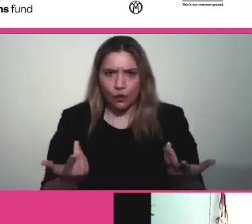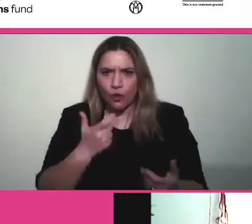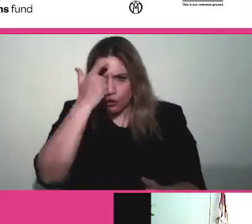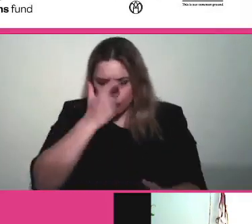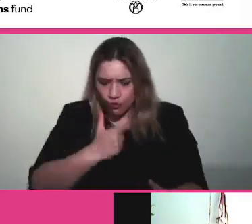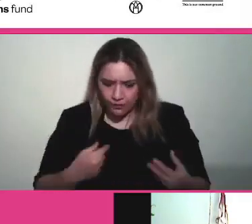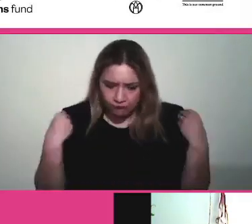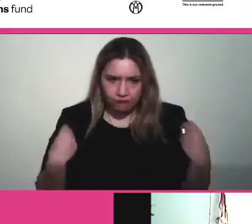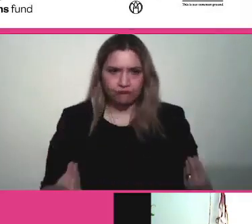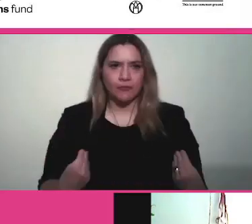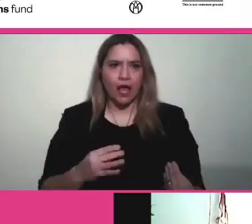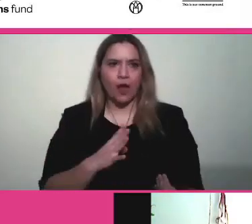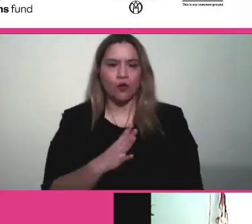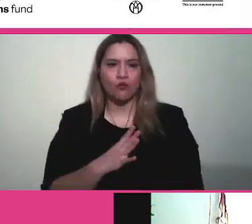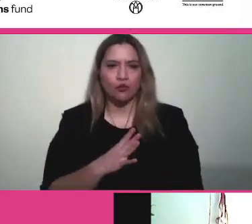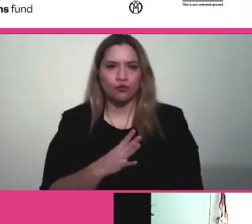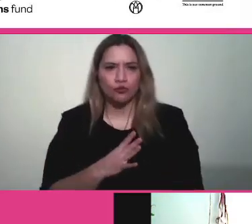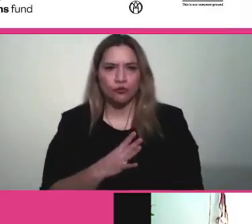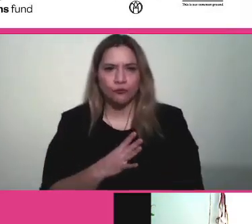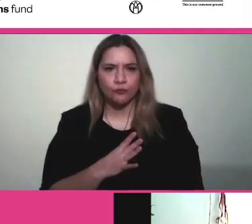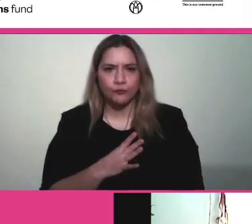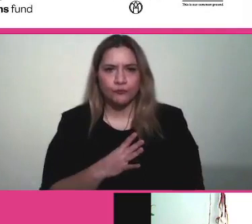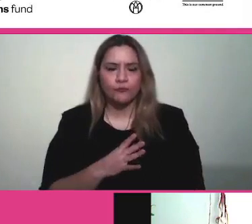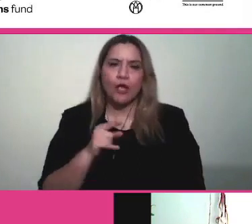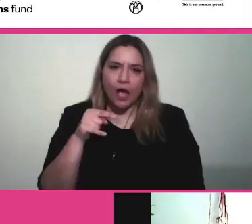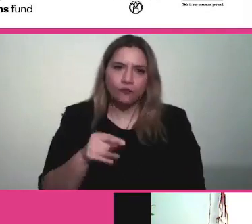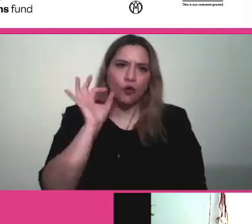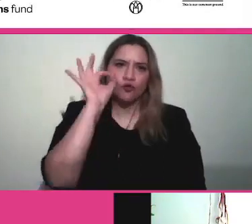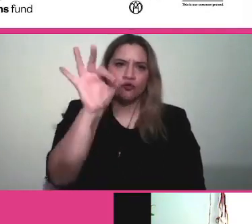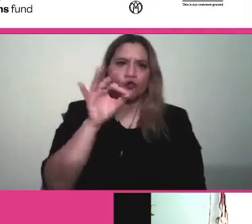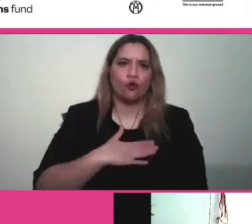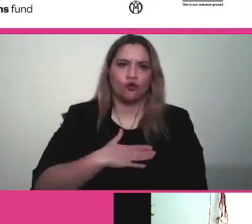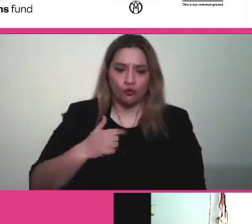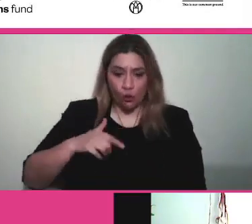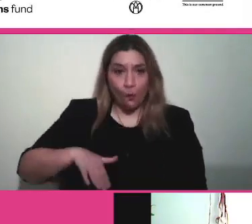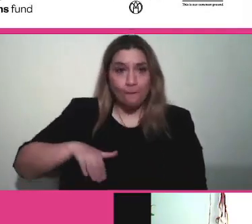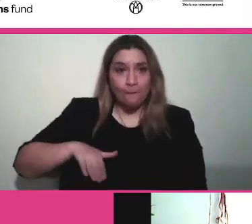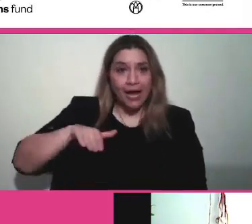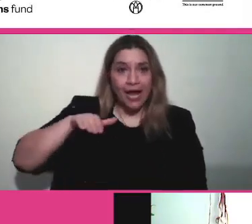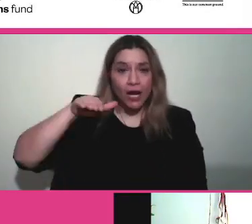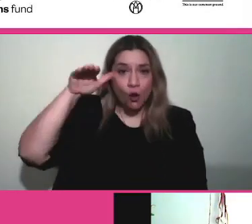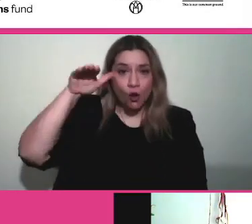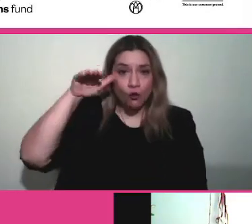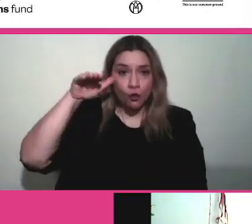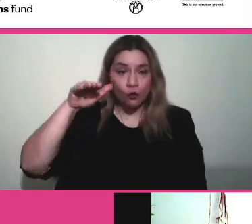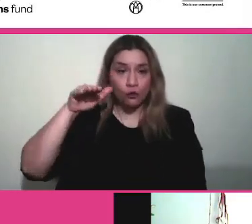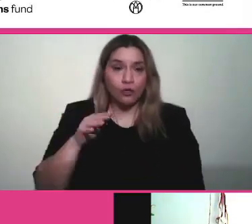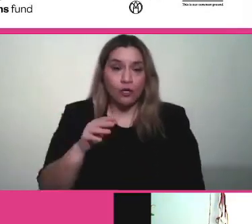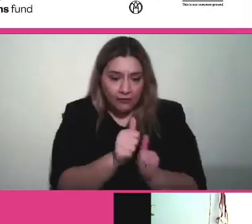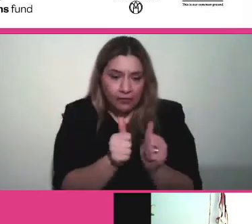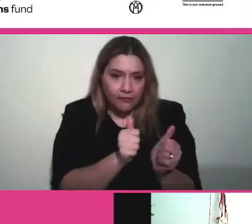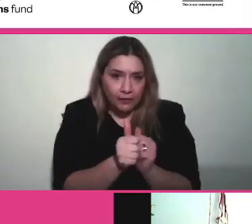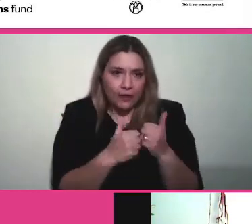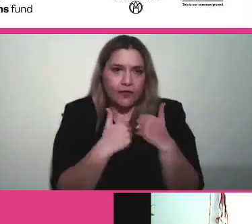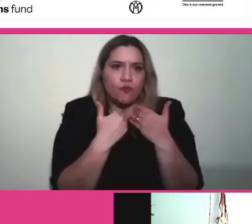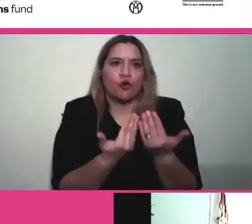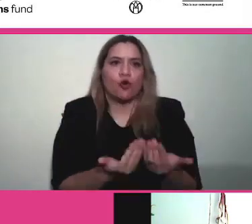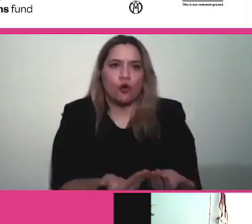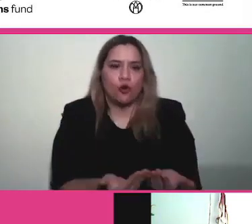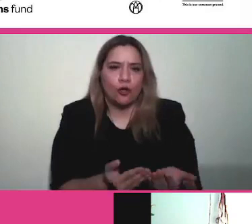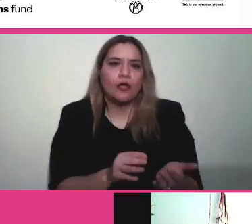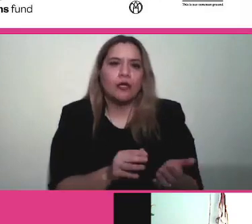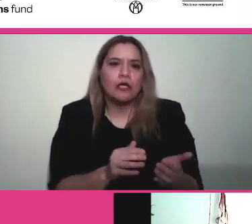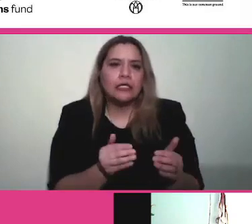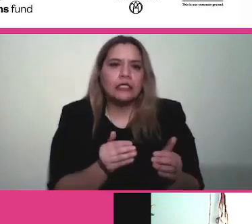καλύτερα. Και αυτός πλέον είναι ο στόχος μου. Όσο μεγαλώνω πλέον δεν θα μπορώ να είμαι αθλητρία. Λίγο-λίγο κι εγώ θα πρέπει να